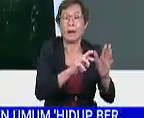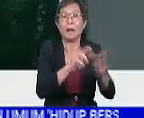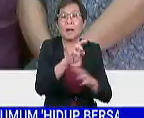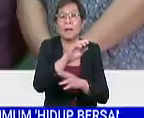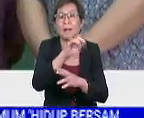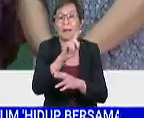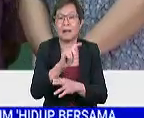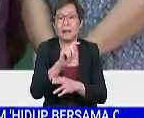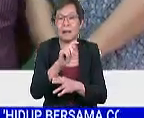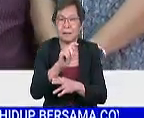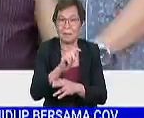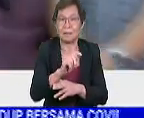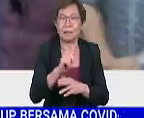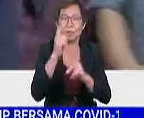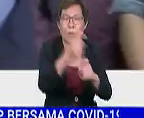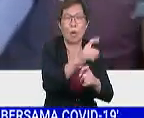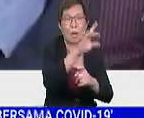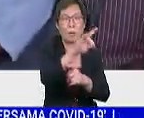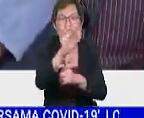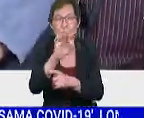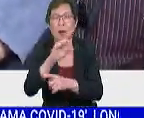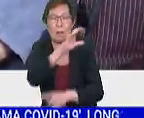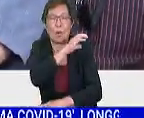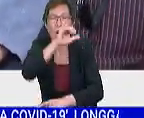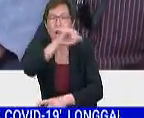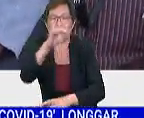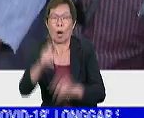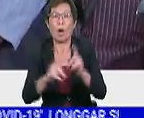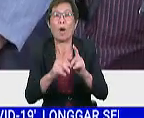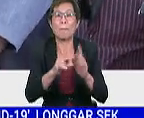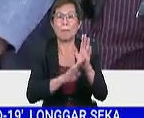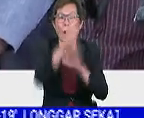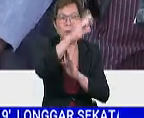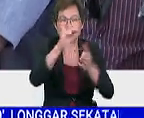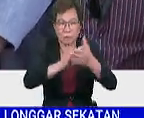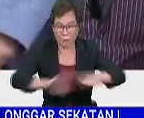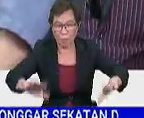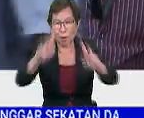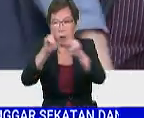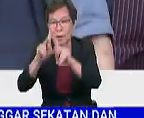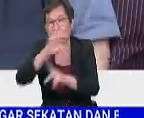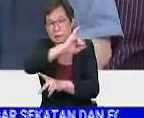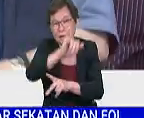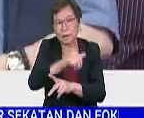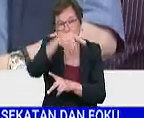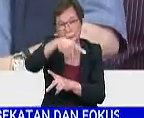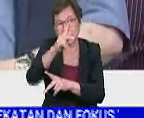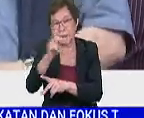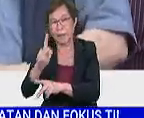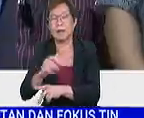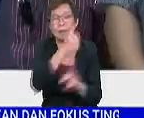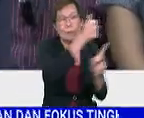Geran khas kepada 89 pengerusi jawatankuasa pembangun dan keselamatan Kampung jpkk